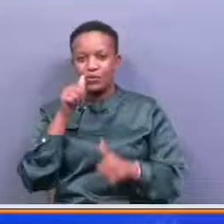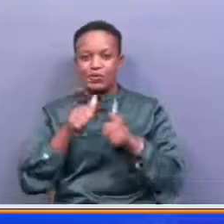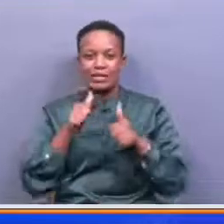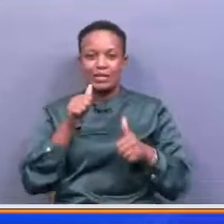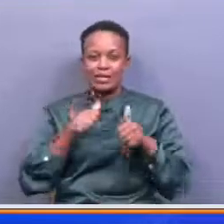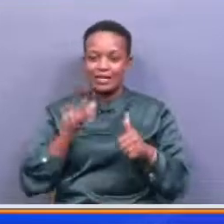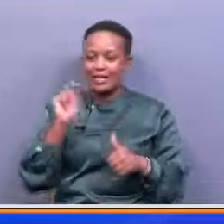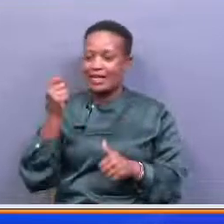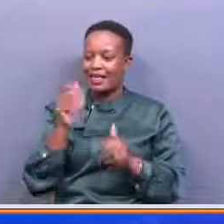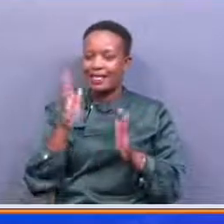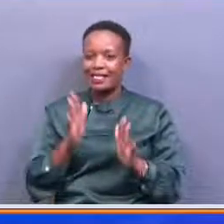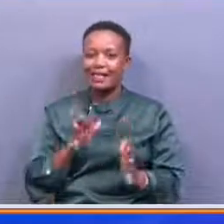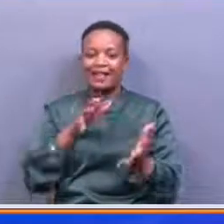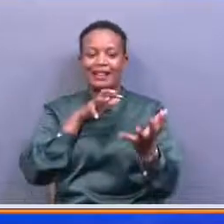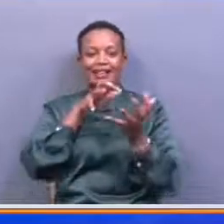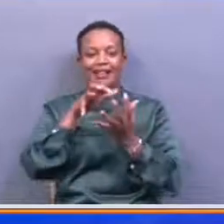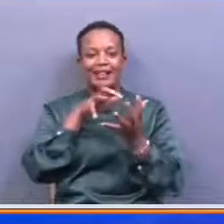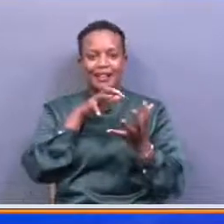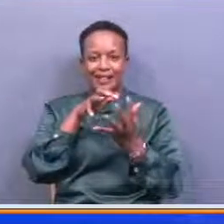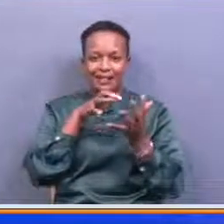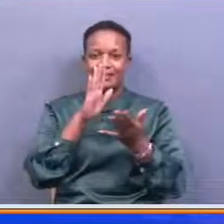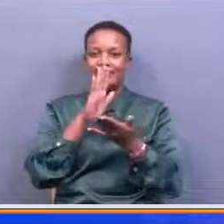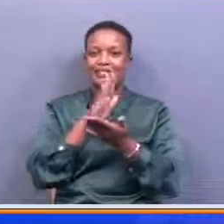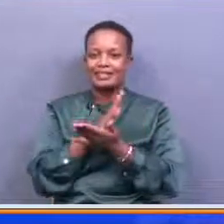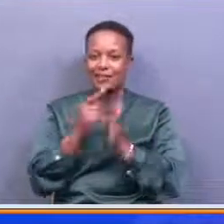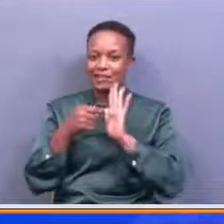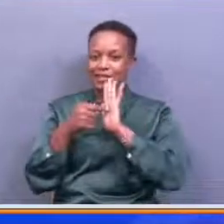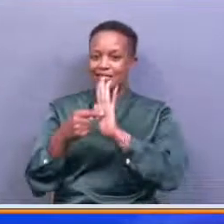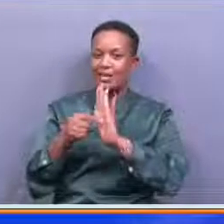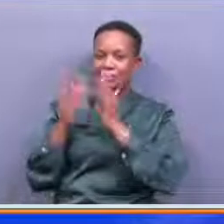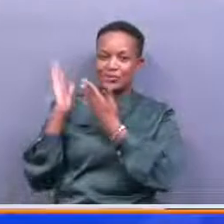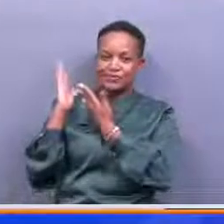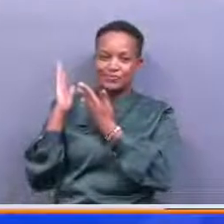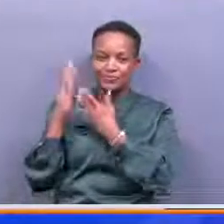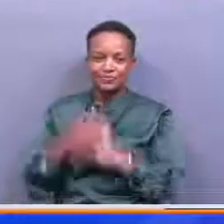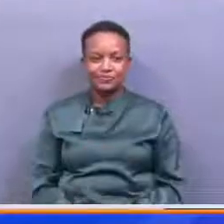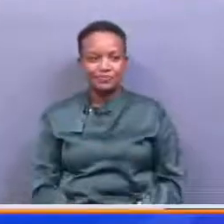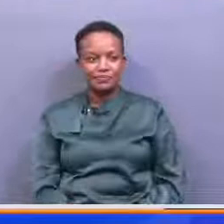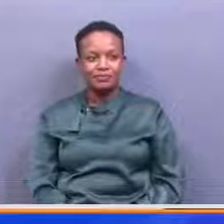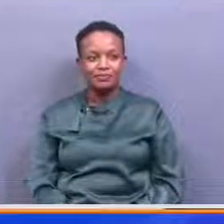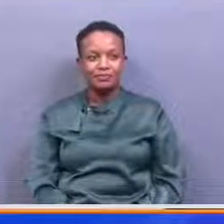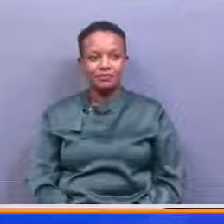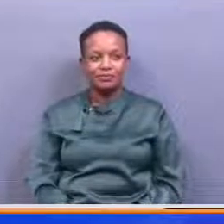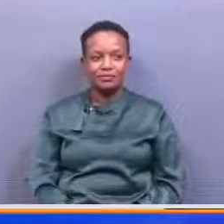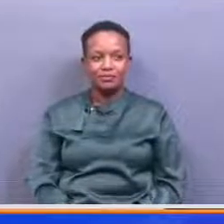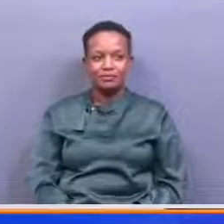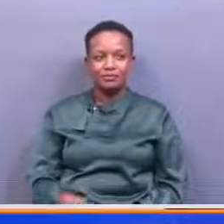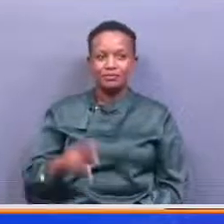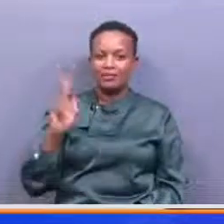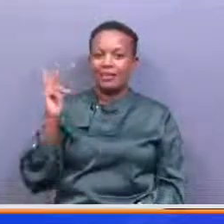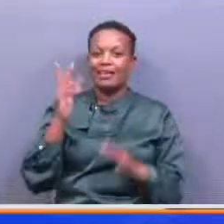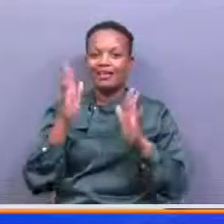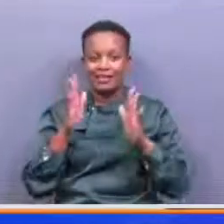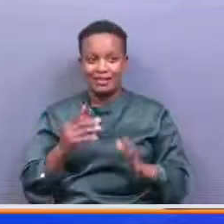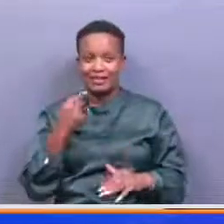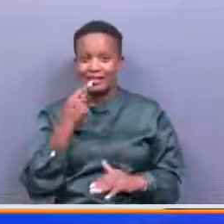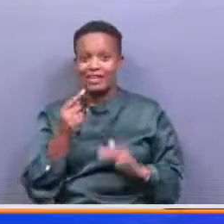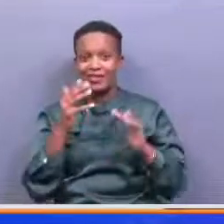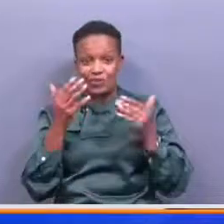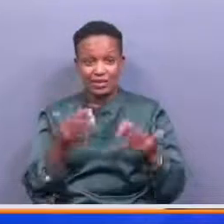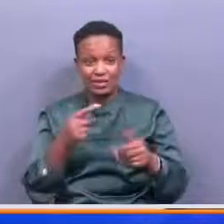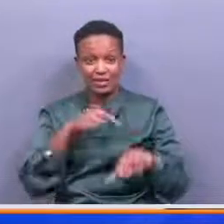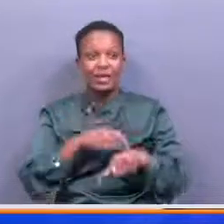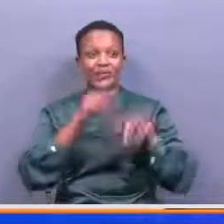mbavu. Hizi ni baadhi za nyakati za ucheshi wa hayati Mwai Kibaki. As Kenyans did say during our